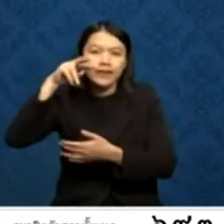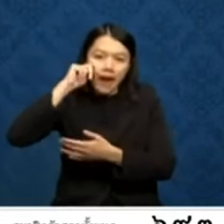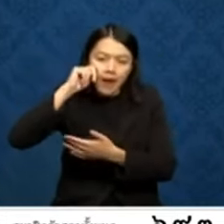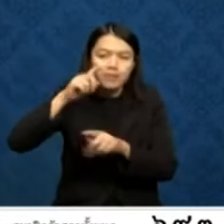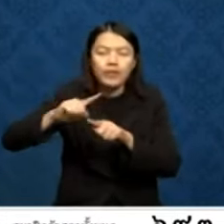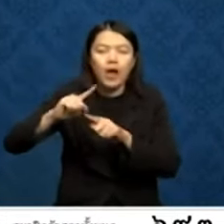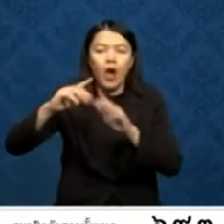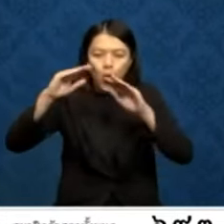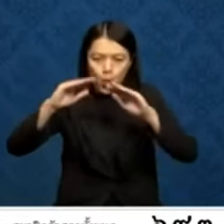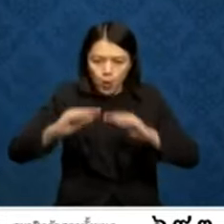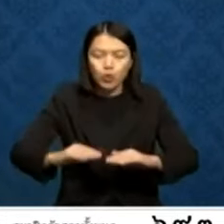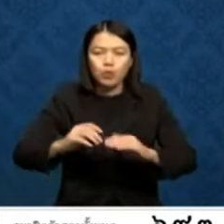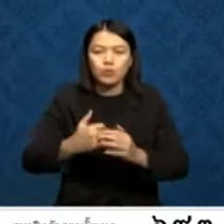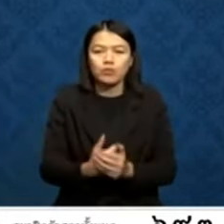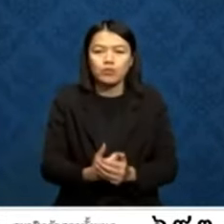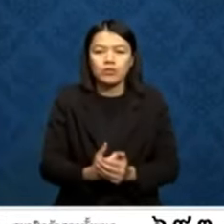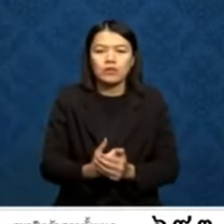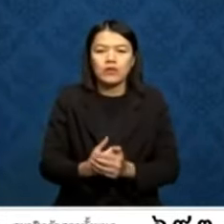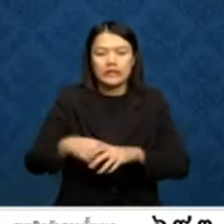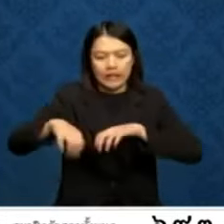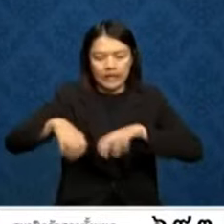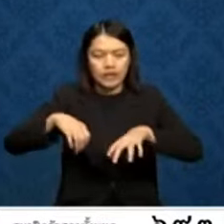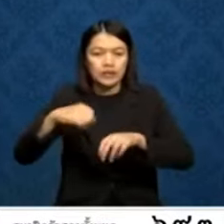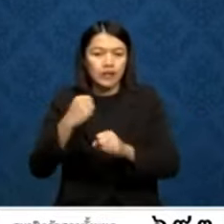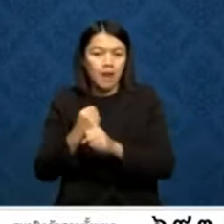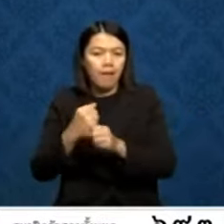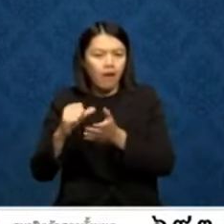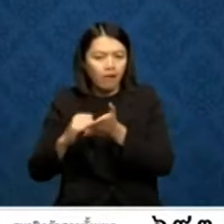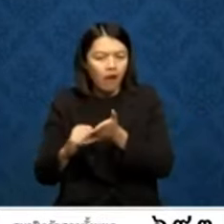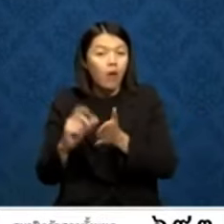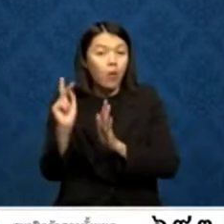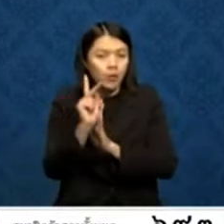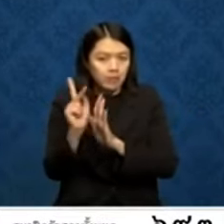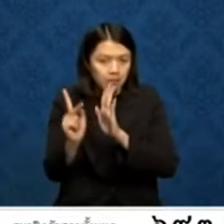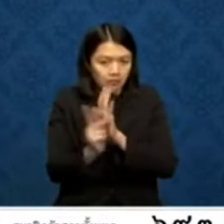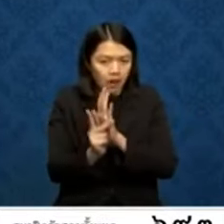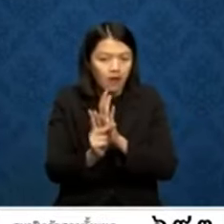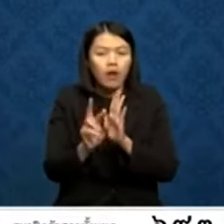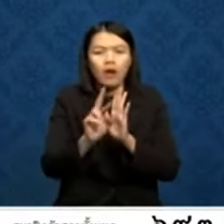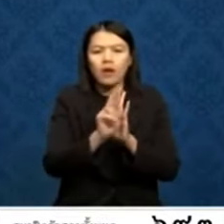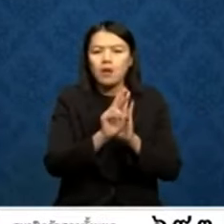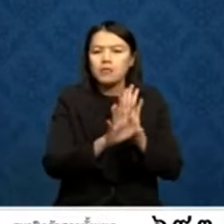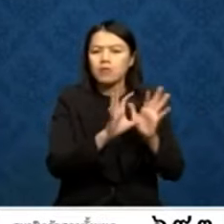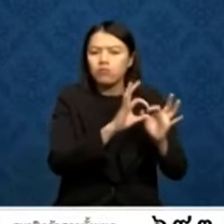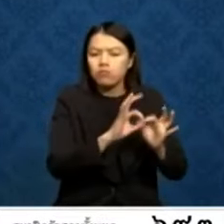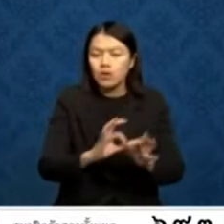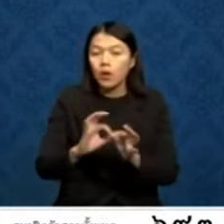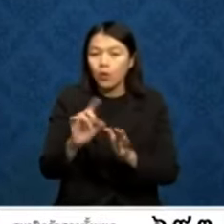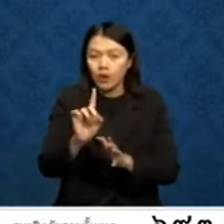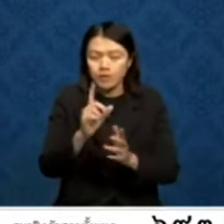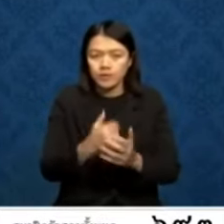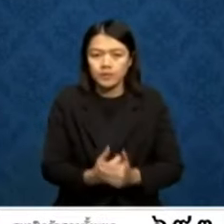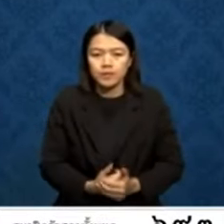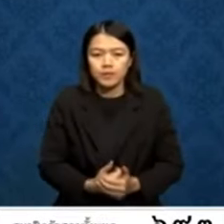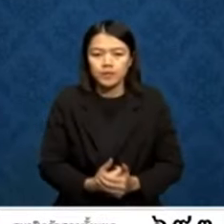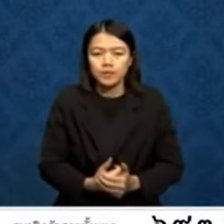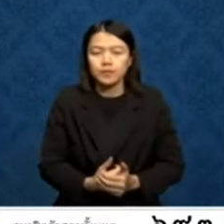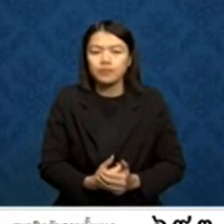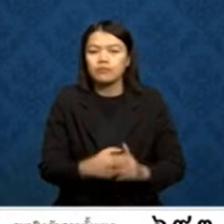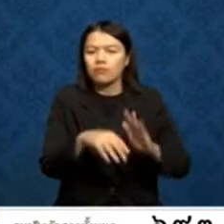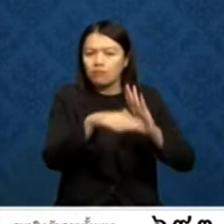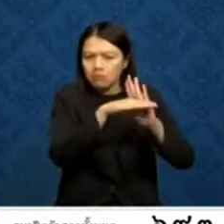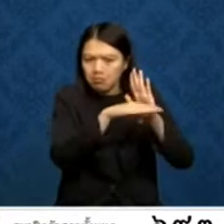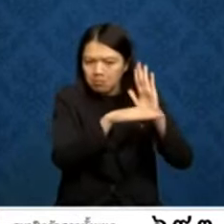การเร่งรัดจัดทำปรับปรุงกฎหมายและระเบียบที่เกี่ยวข้องเช่นข้อกำหนด